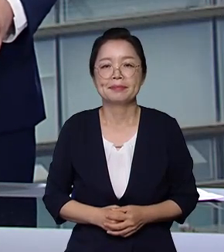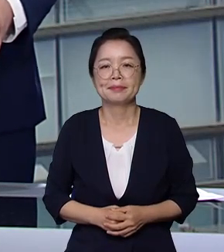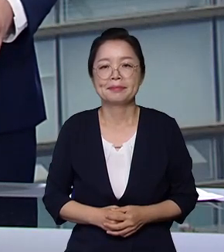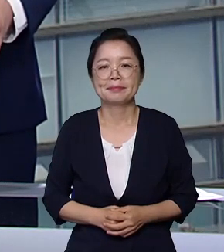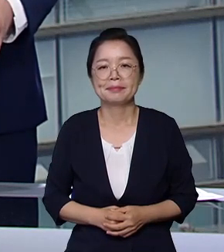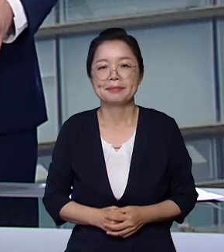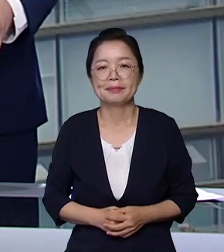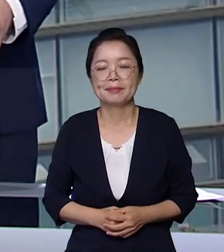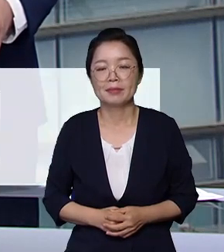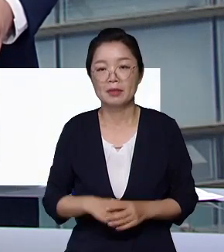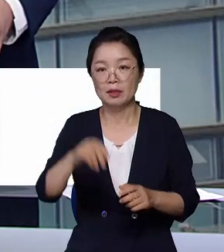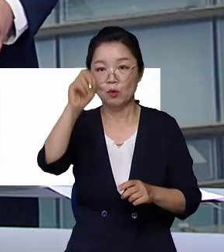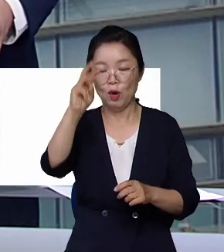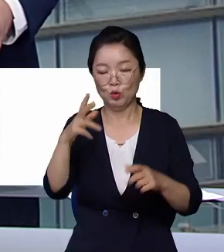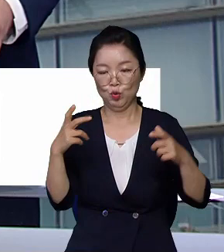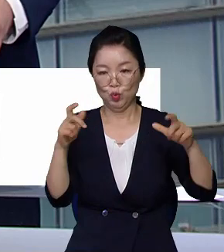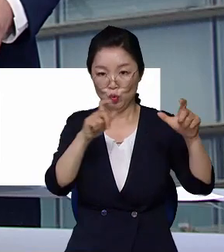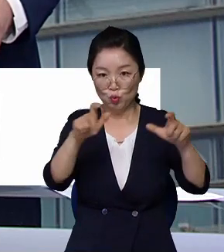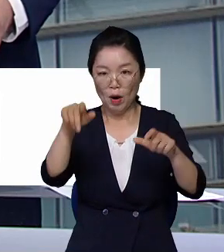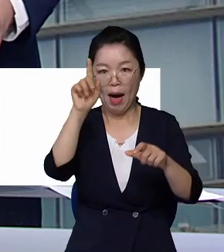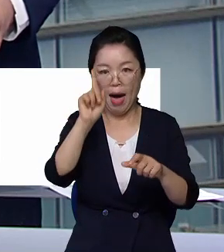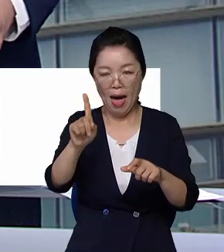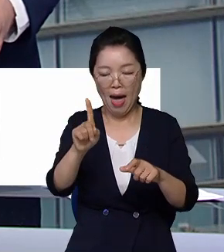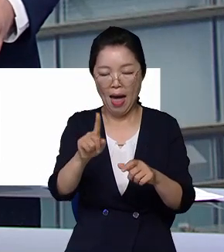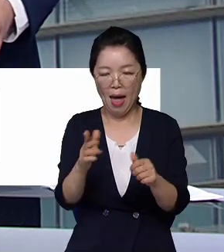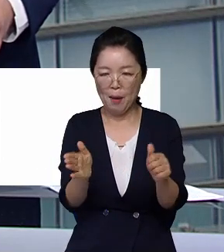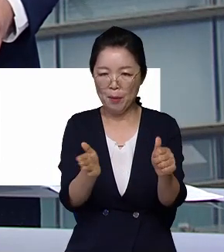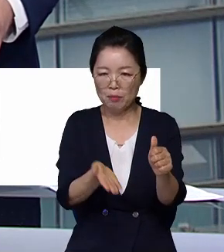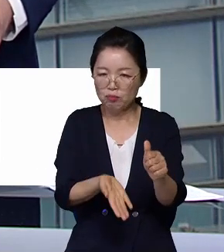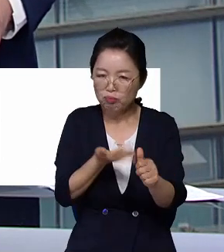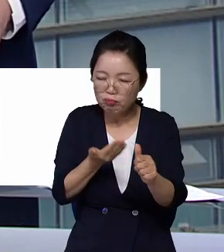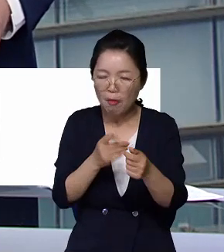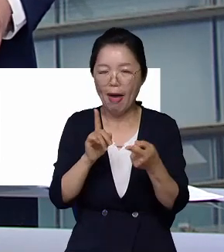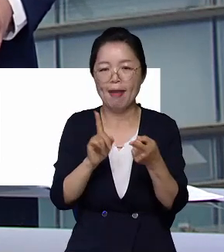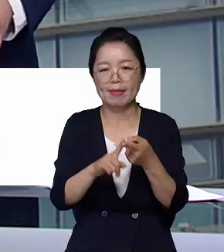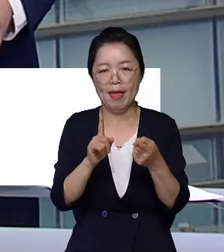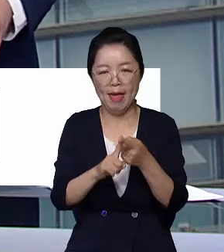광주의 구청장 한 명이 성폭행 혐의로 고소돼 경찰이 수사에 나섰습니다.